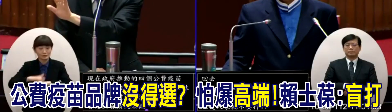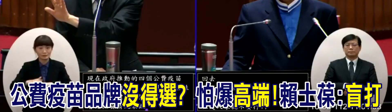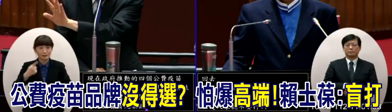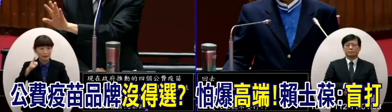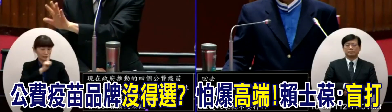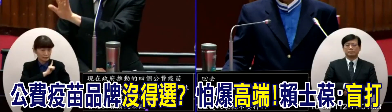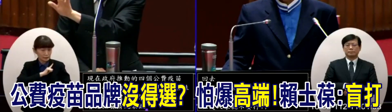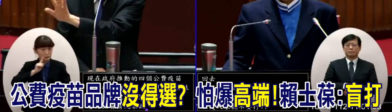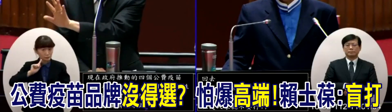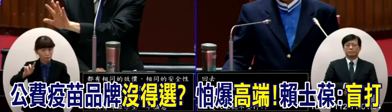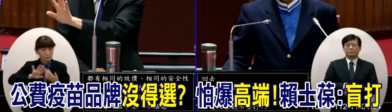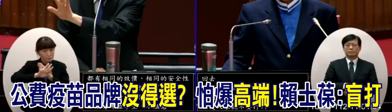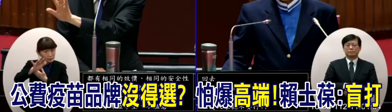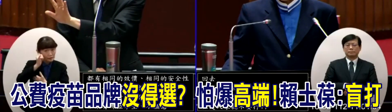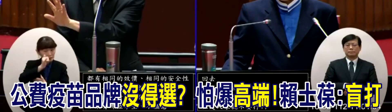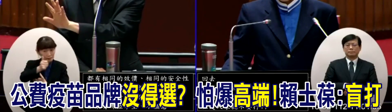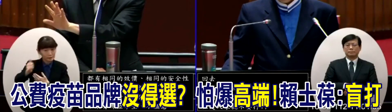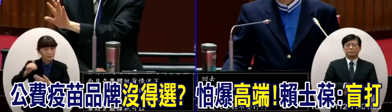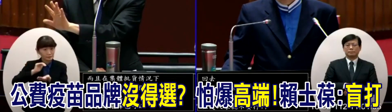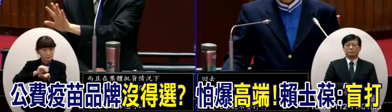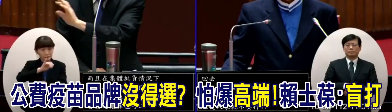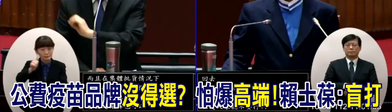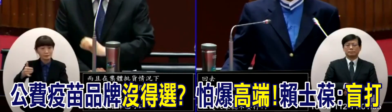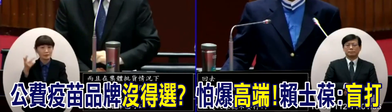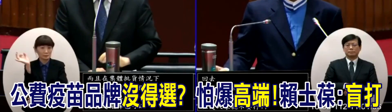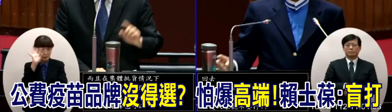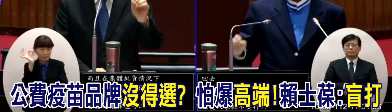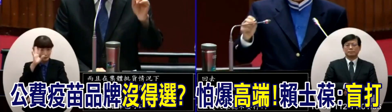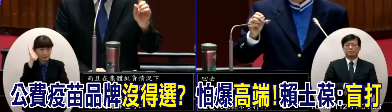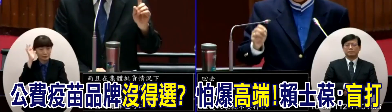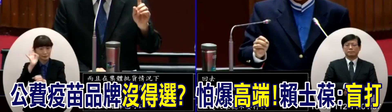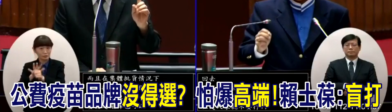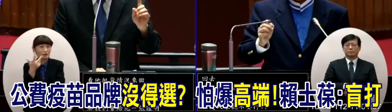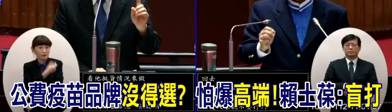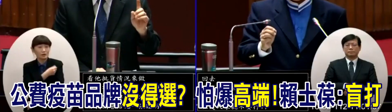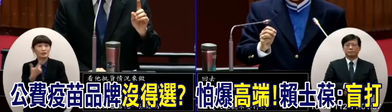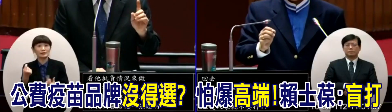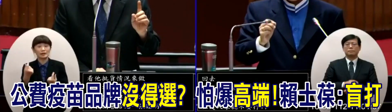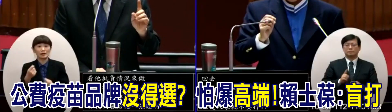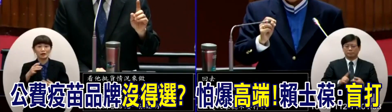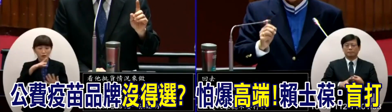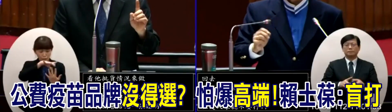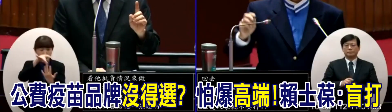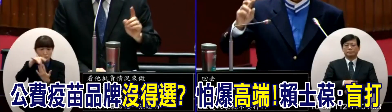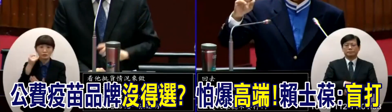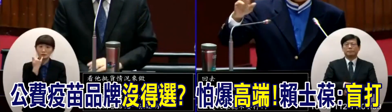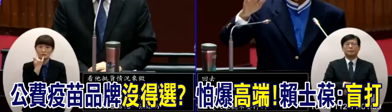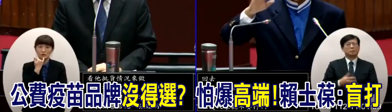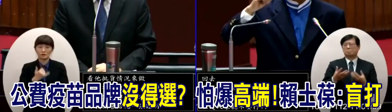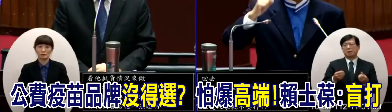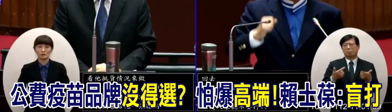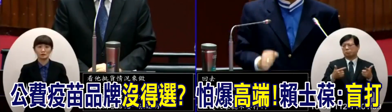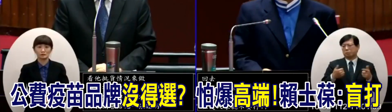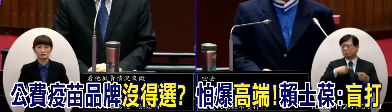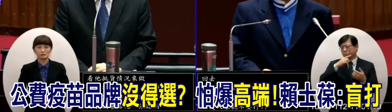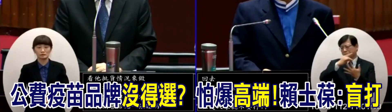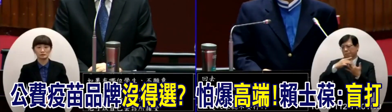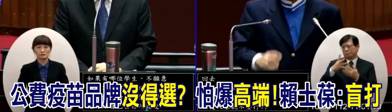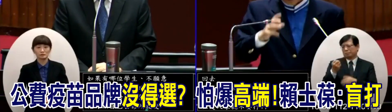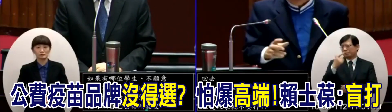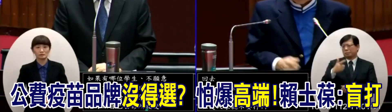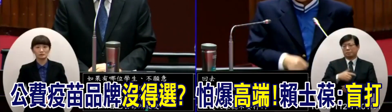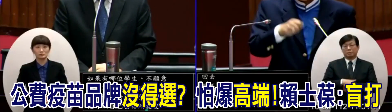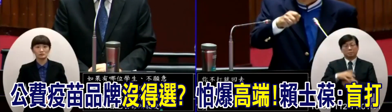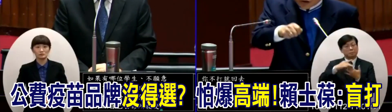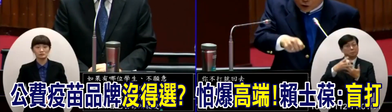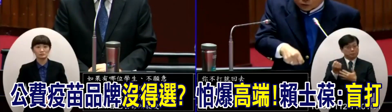去诊所去接受这个免费的预防接种，所以还是有选择权。 没有了，这个不叫选择权